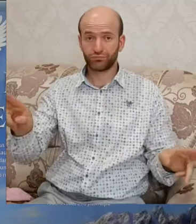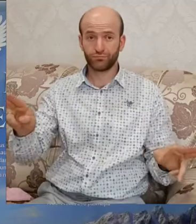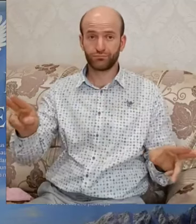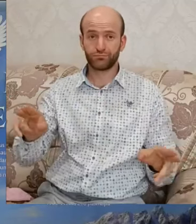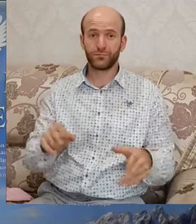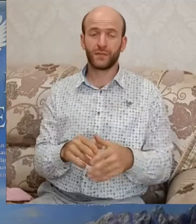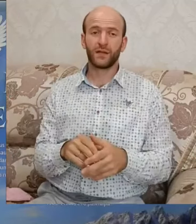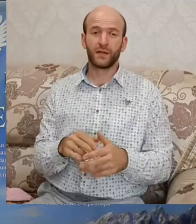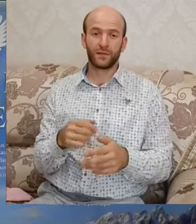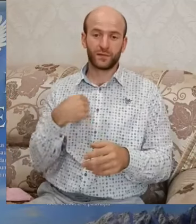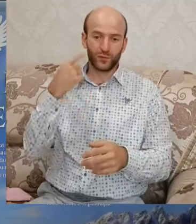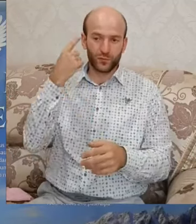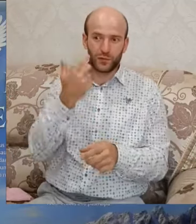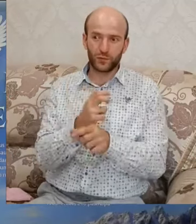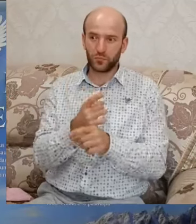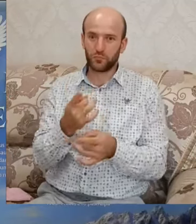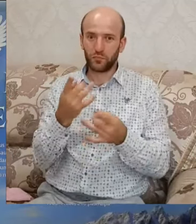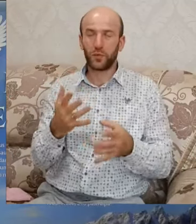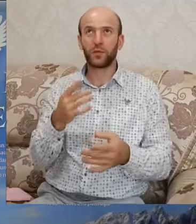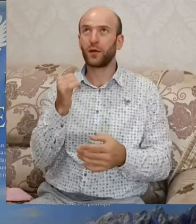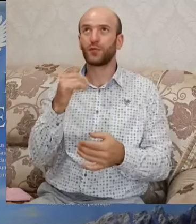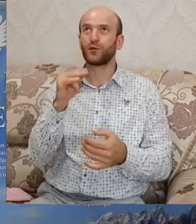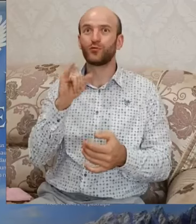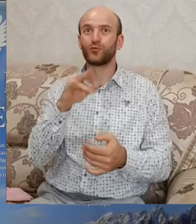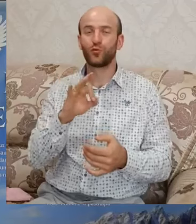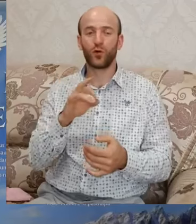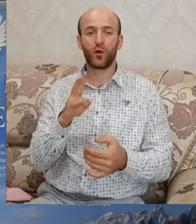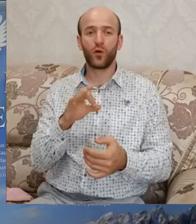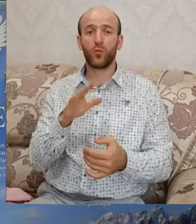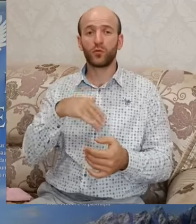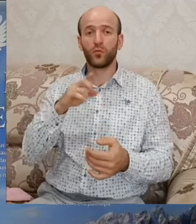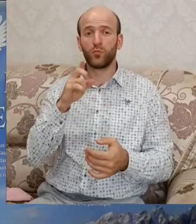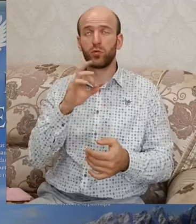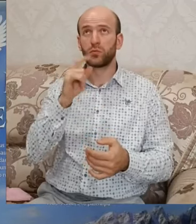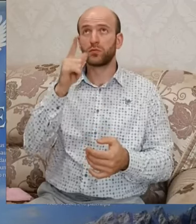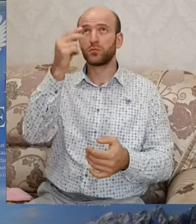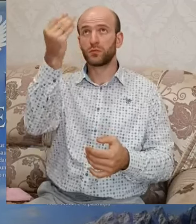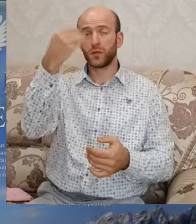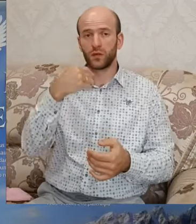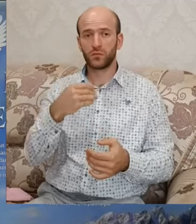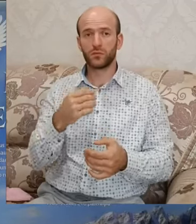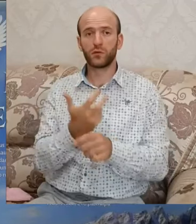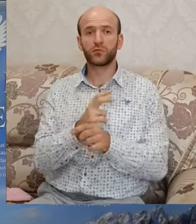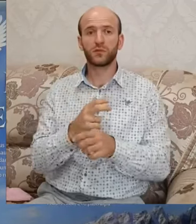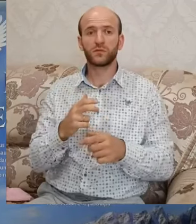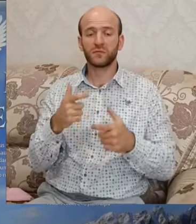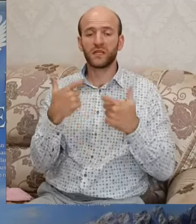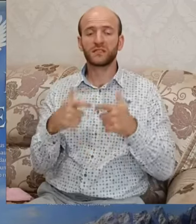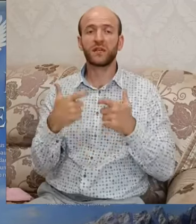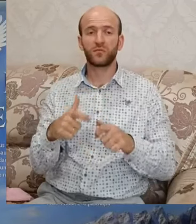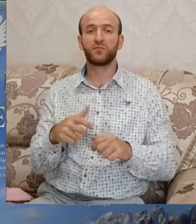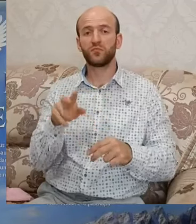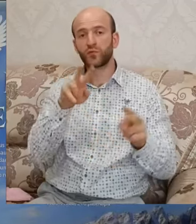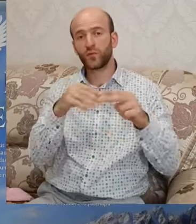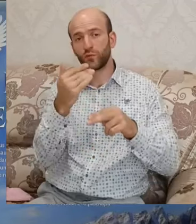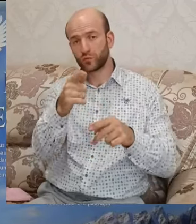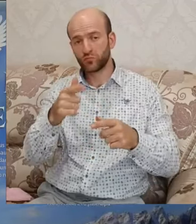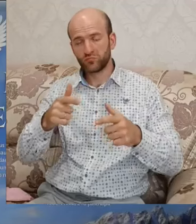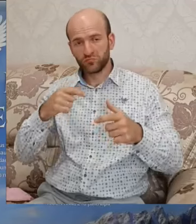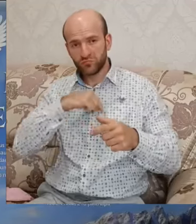Но потом Бог и испытал. Ar mes turim tikėjimą to, ką jis mums atvėrė? Имеем ли веру в то, что он нам